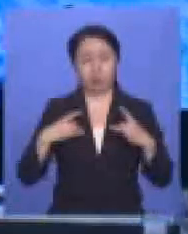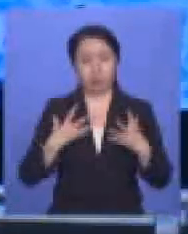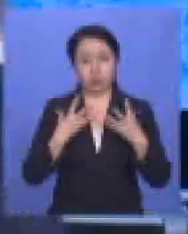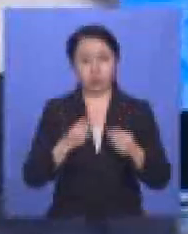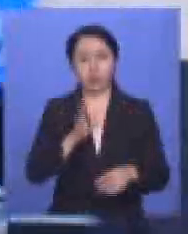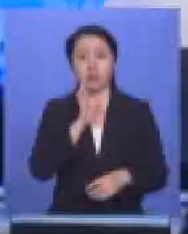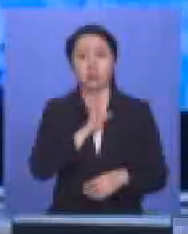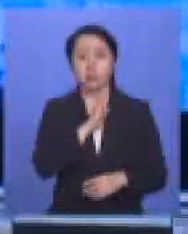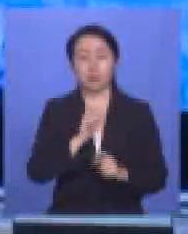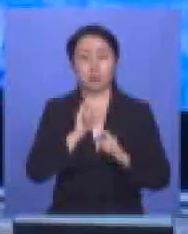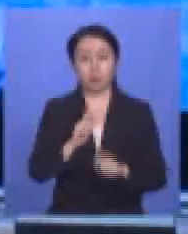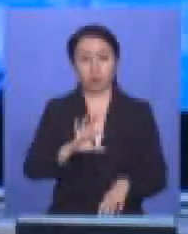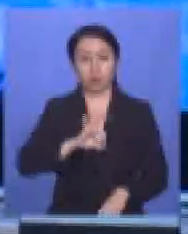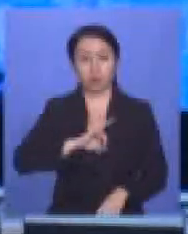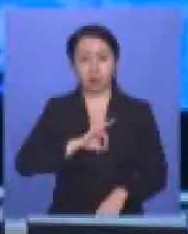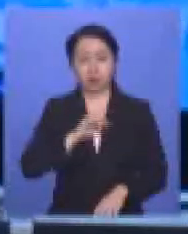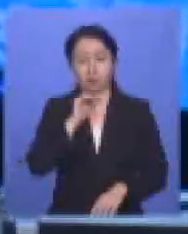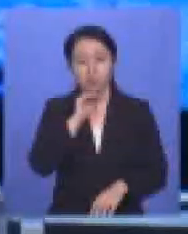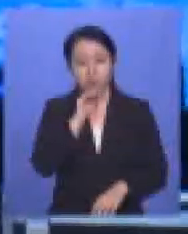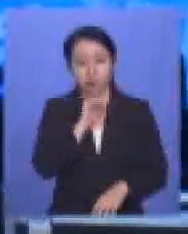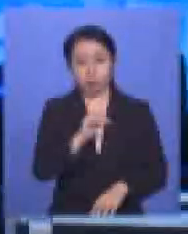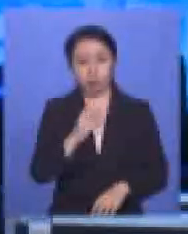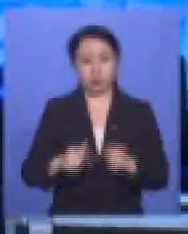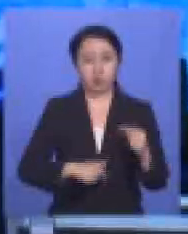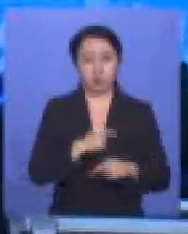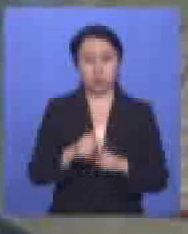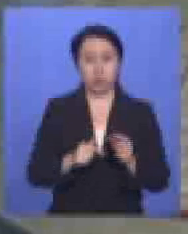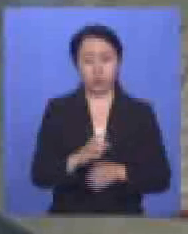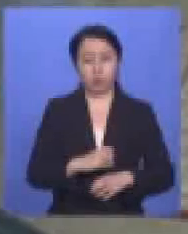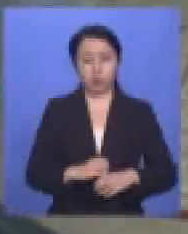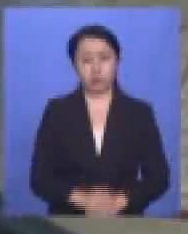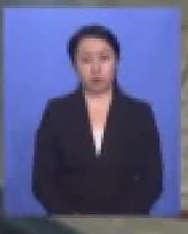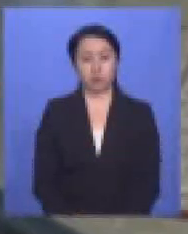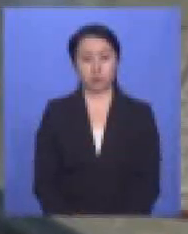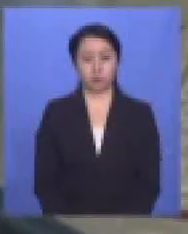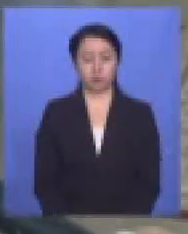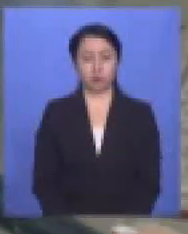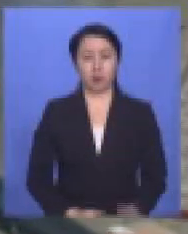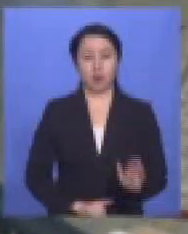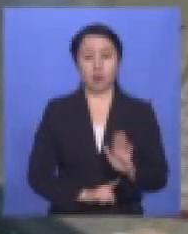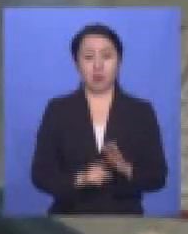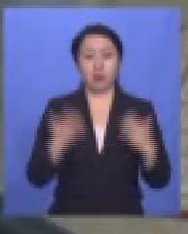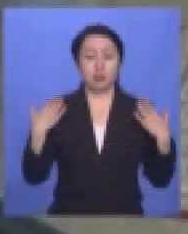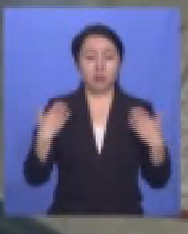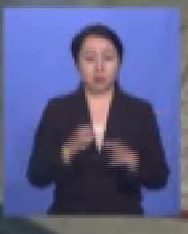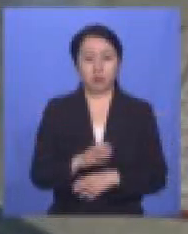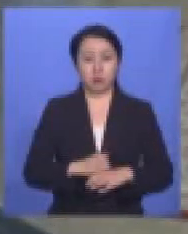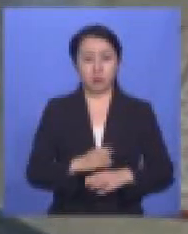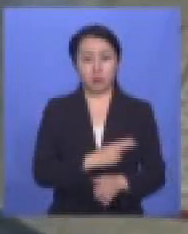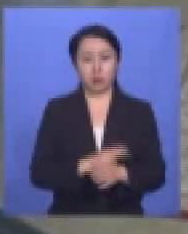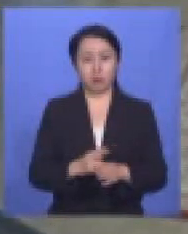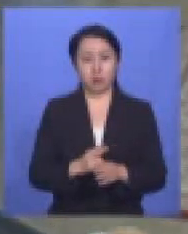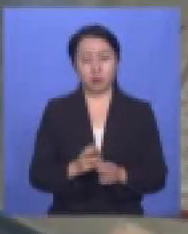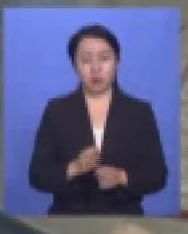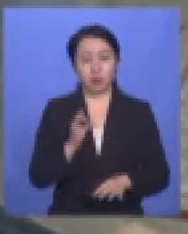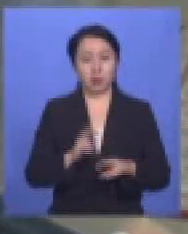день женщина награждена медалью за профессионализм и деловую репутацию. Начальник государственного отдела занимается проведением воспитательных мероприятий для осужденных